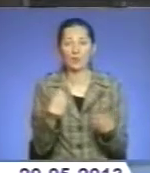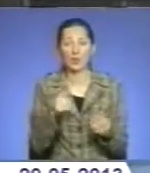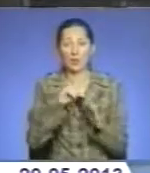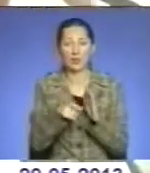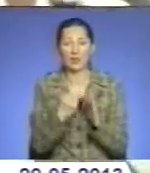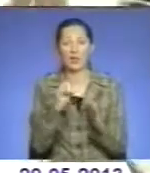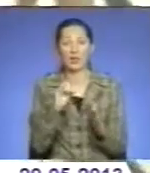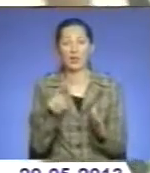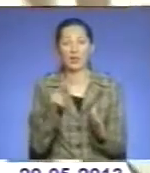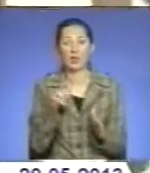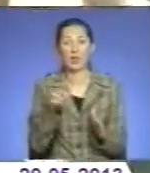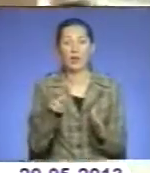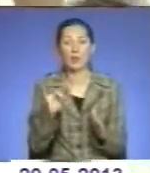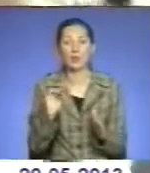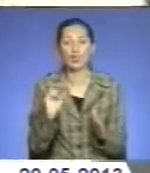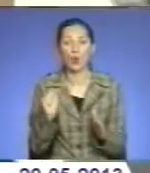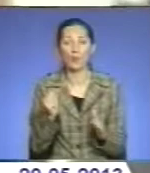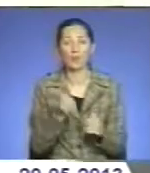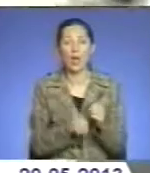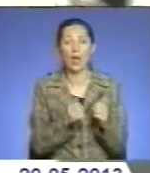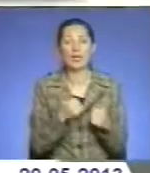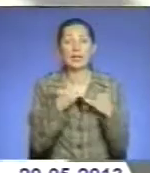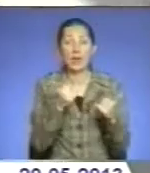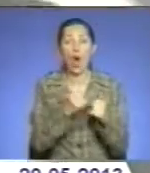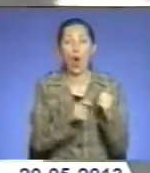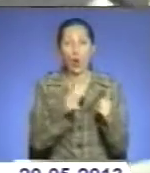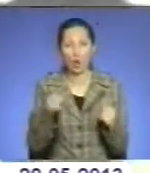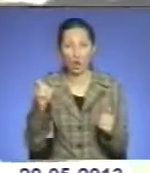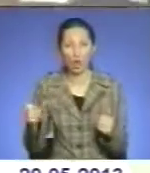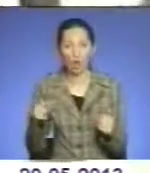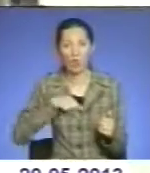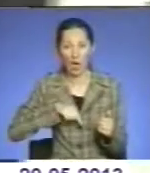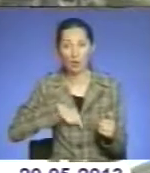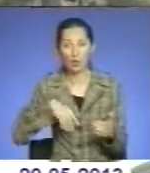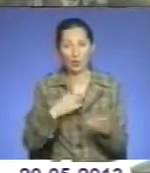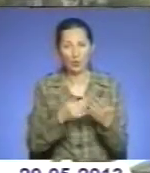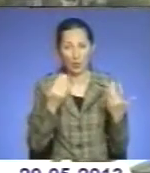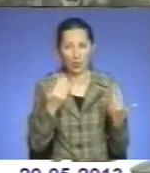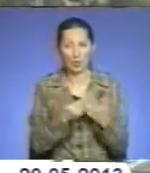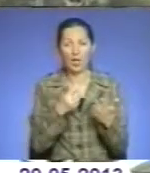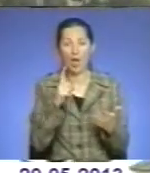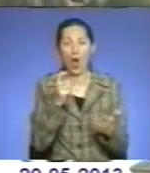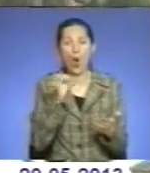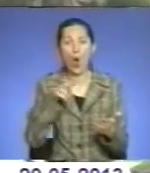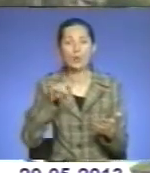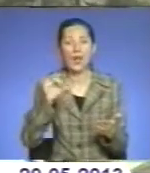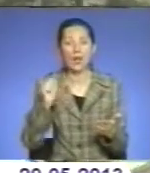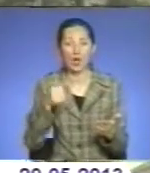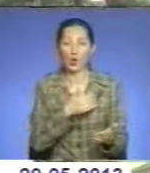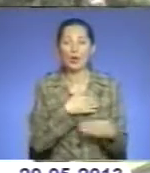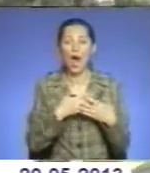Демчук. Для кожного темпераменту свій відпочинок. Якщо холерики надають перевагу активному відпочинку,